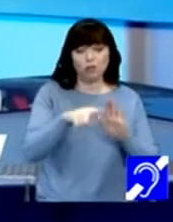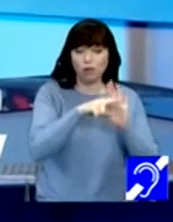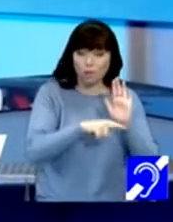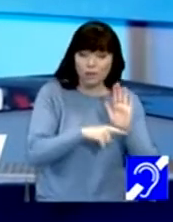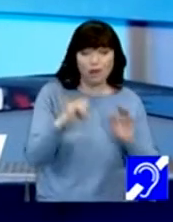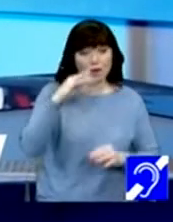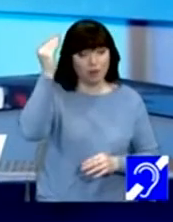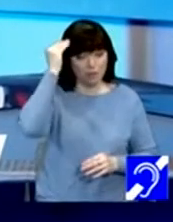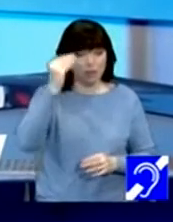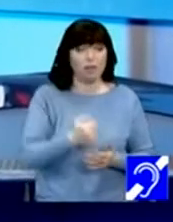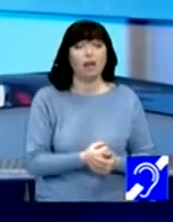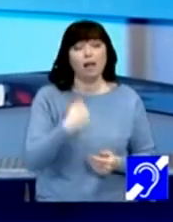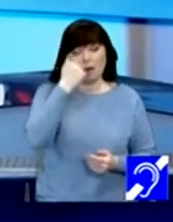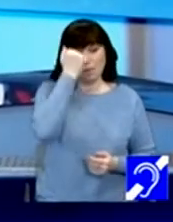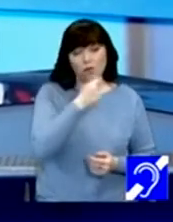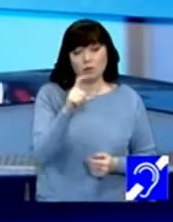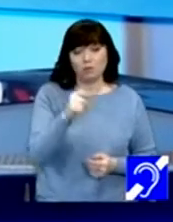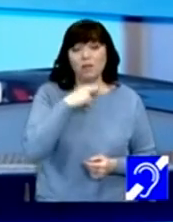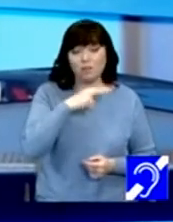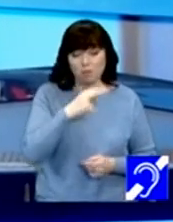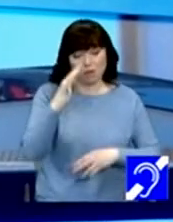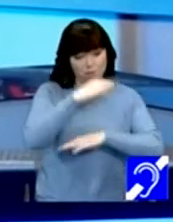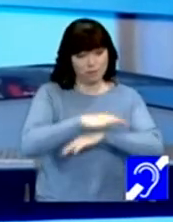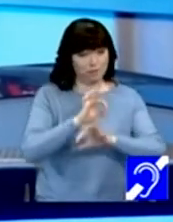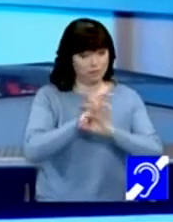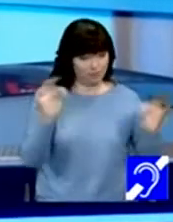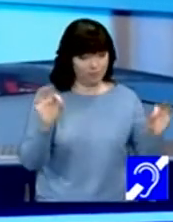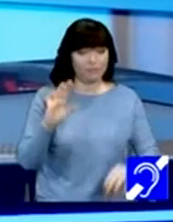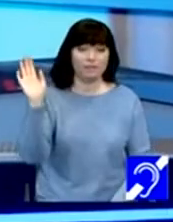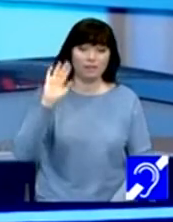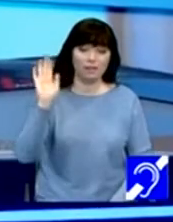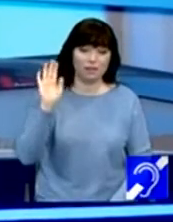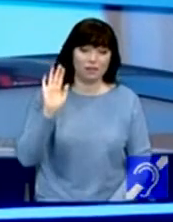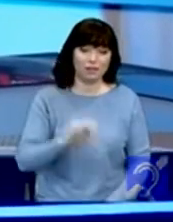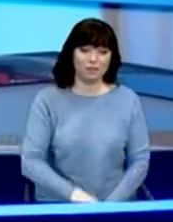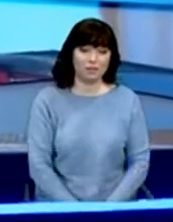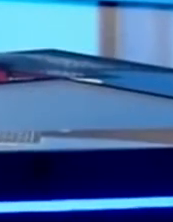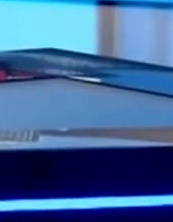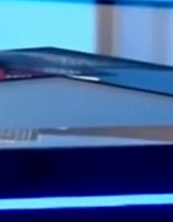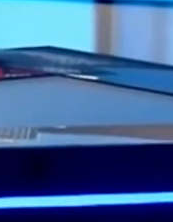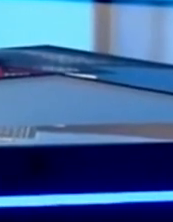dumneavoastră. Eu sunt Svetlana Gore și vă mulțumesc pentru atenție. O seară frumoasă, la revedere!